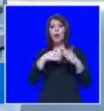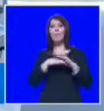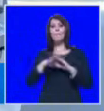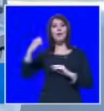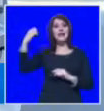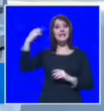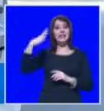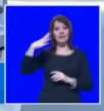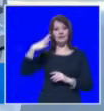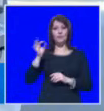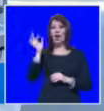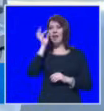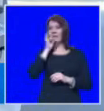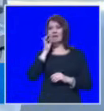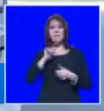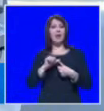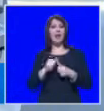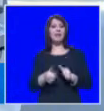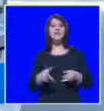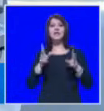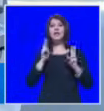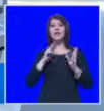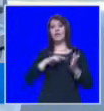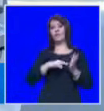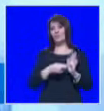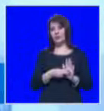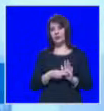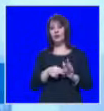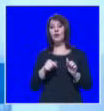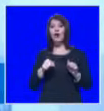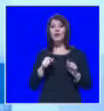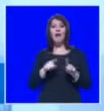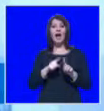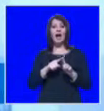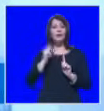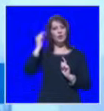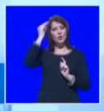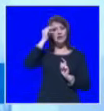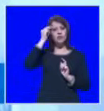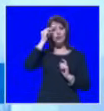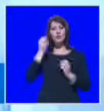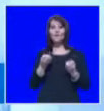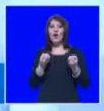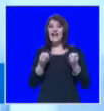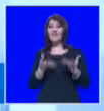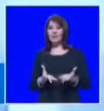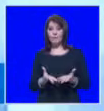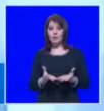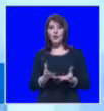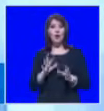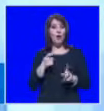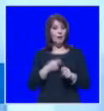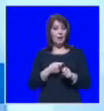Няма лесни решения в политиката. И политиката е изкуството на възможното. Когато създадохме